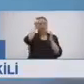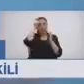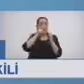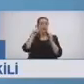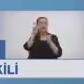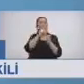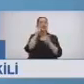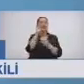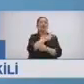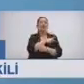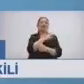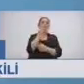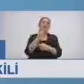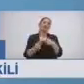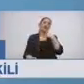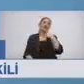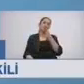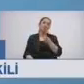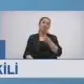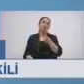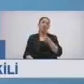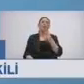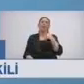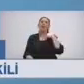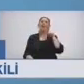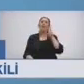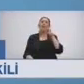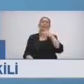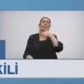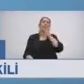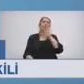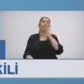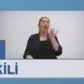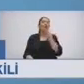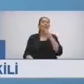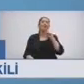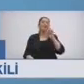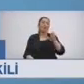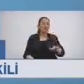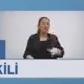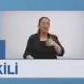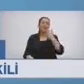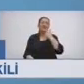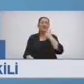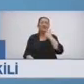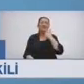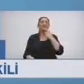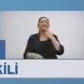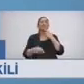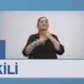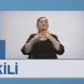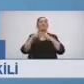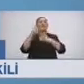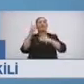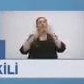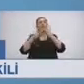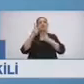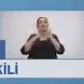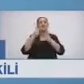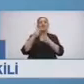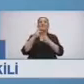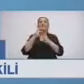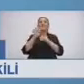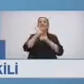olduğu ilçesini söyledi. Esasında bu konuyu ben de bilmiyordum. Küçük yaşlarımdan beri dönem dönem Silivri'de can